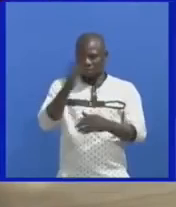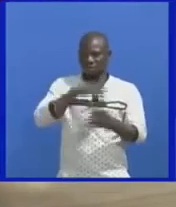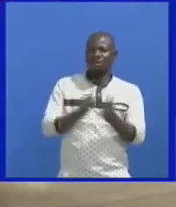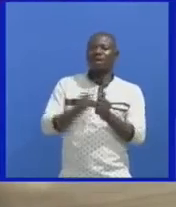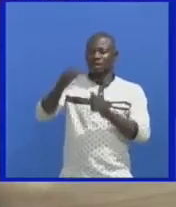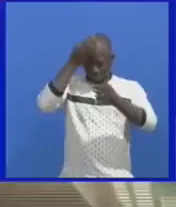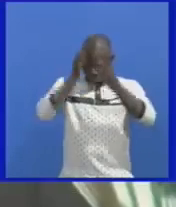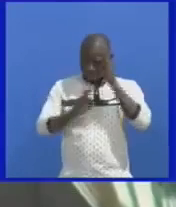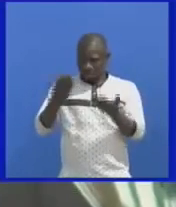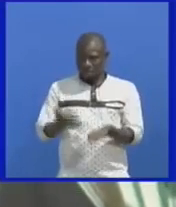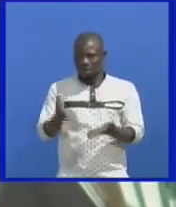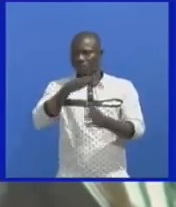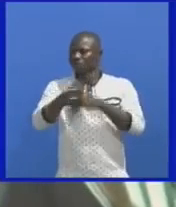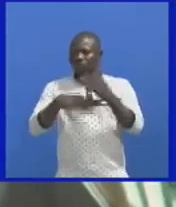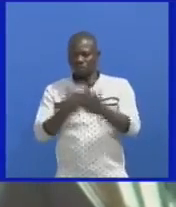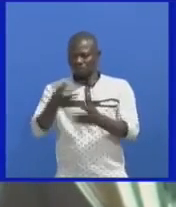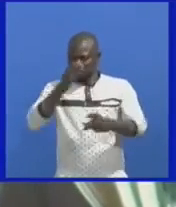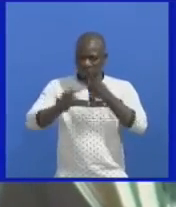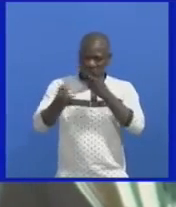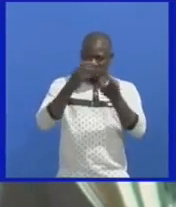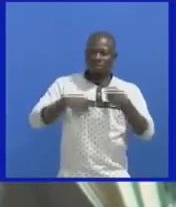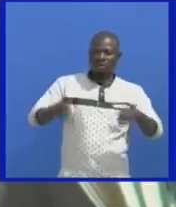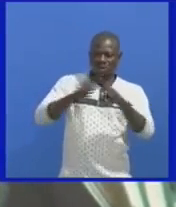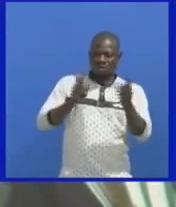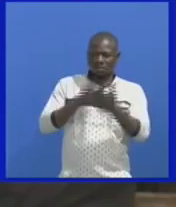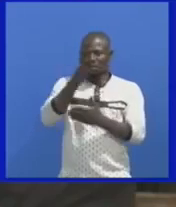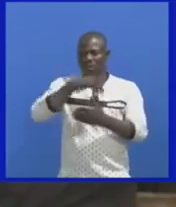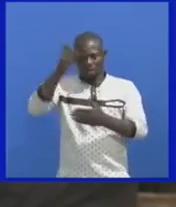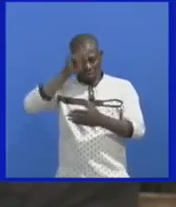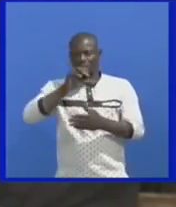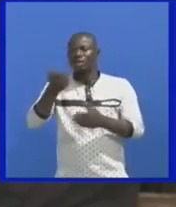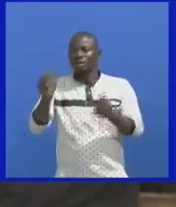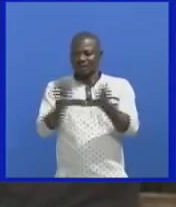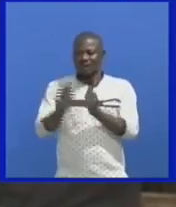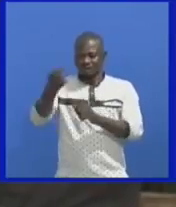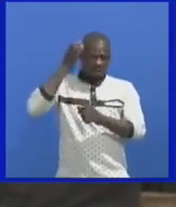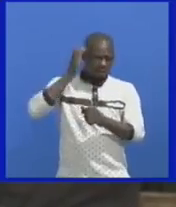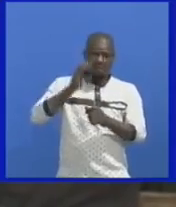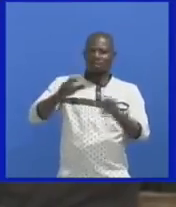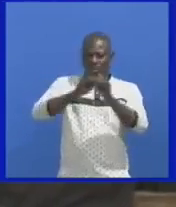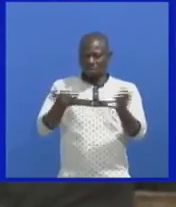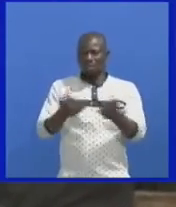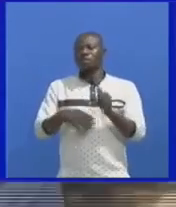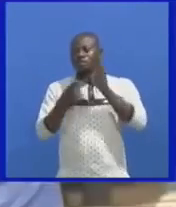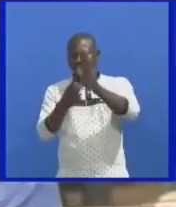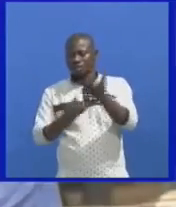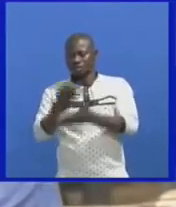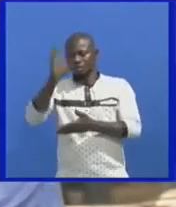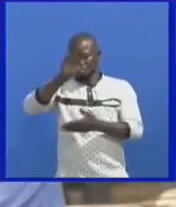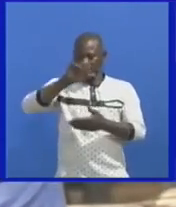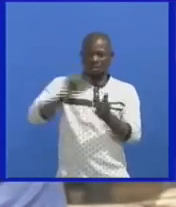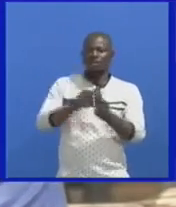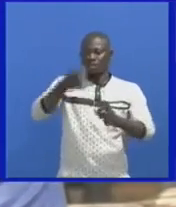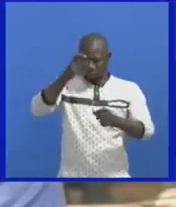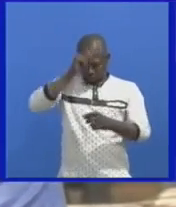liées à l'incivisme relevées à cette conférence de presse initiée par le CITO. L'incivisme est à la base de nombreux échecs